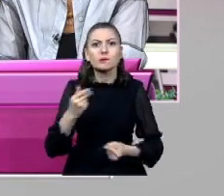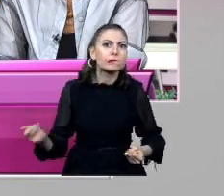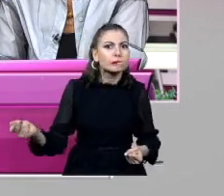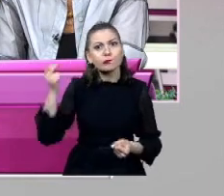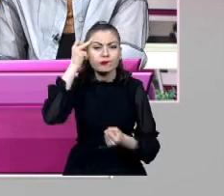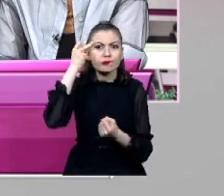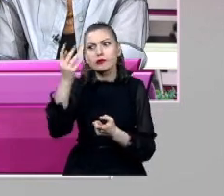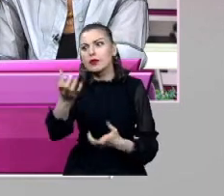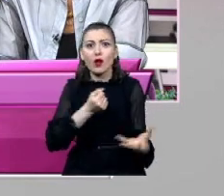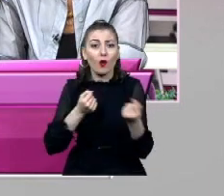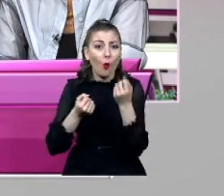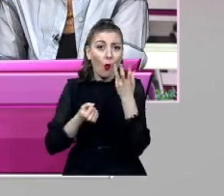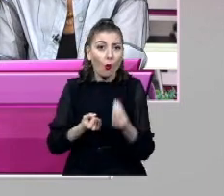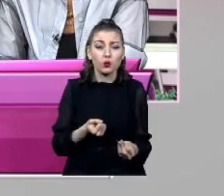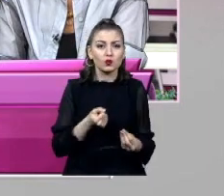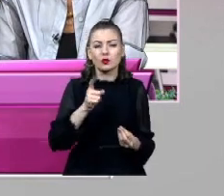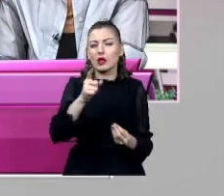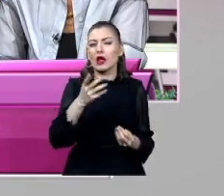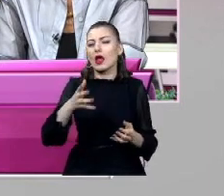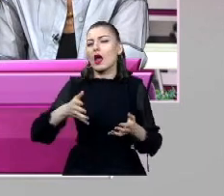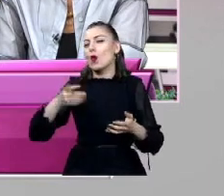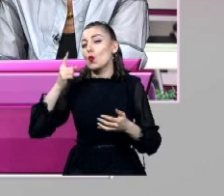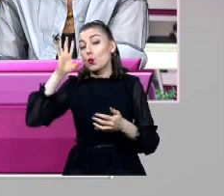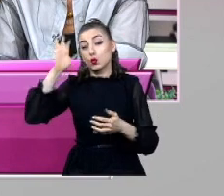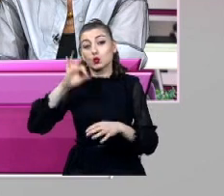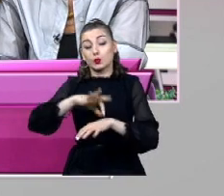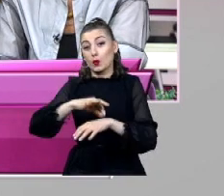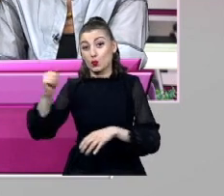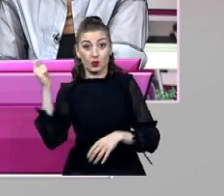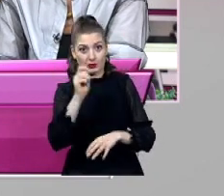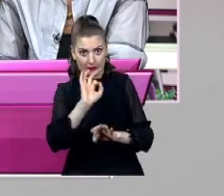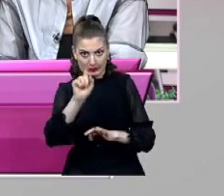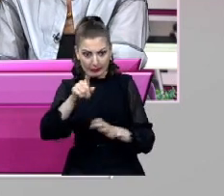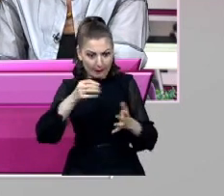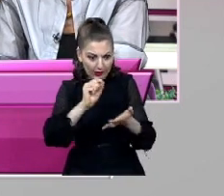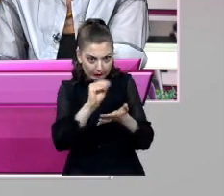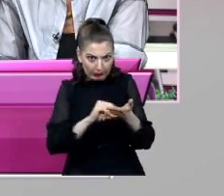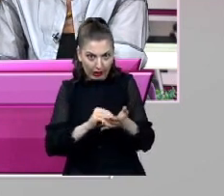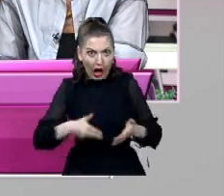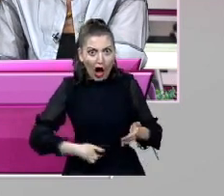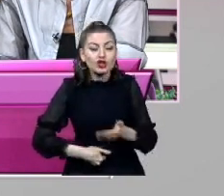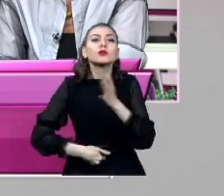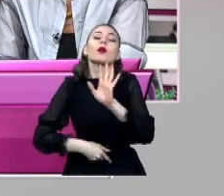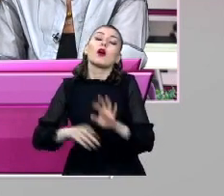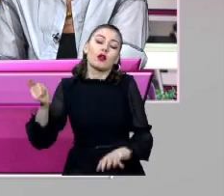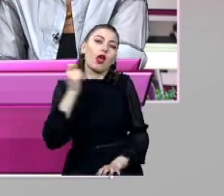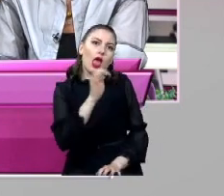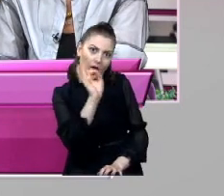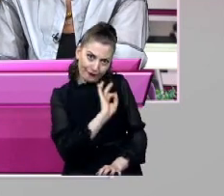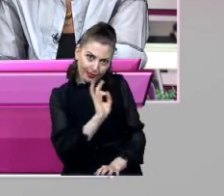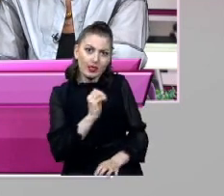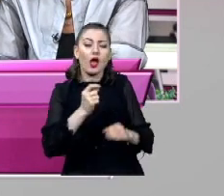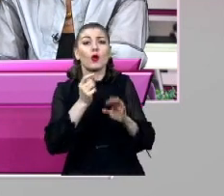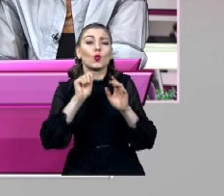beslenme uzmanları da diyet listeleri oluştururken aç bırakmamaya da çalışıyorsunuz, değil Kesinlikle. mi? Biz bununla hep altını çizeriz zaten aslında. Alışverişe